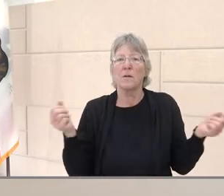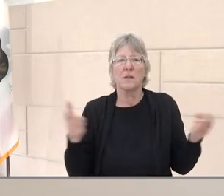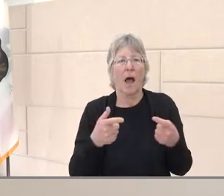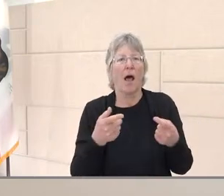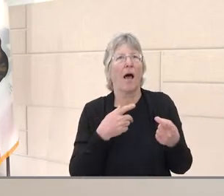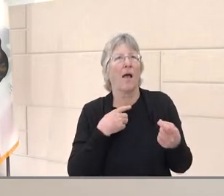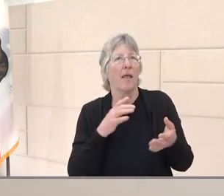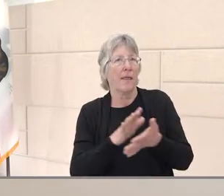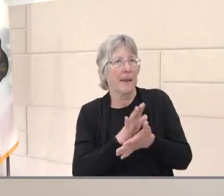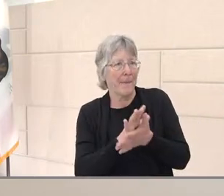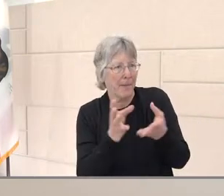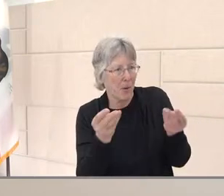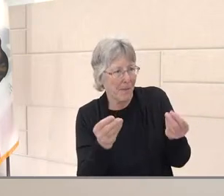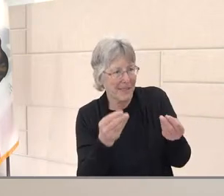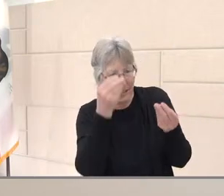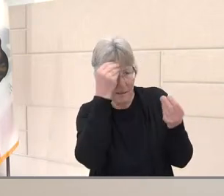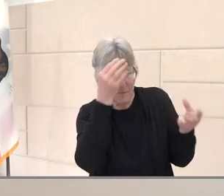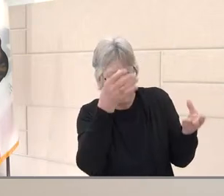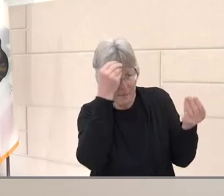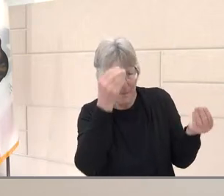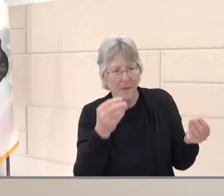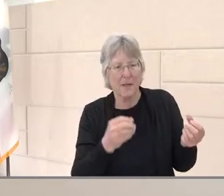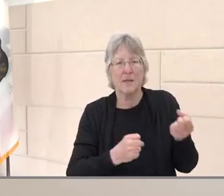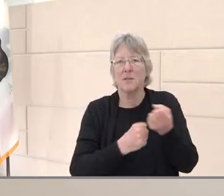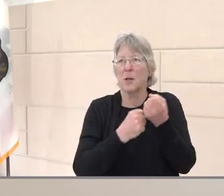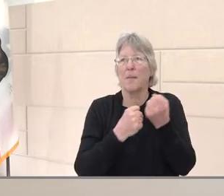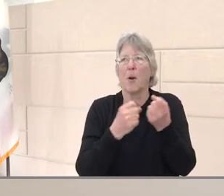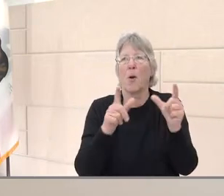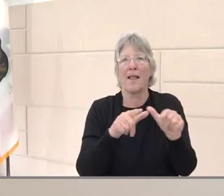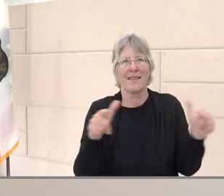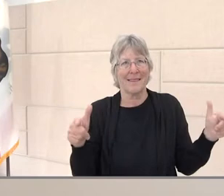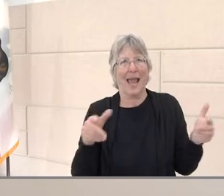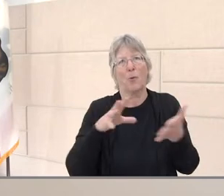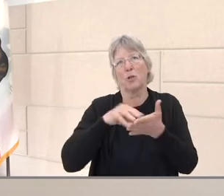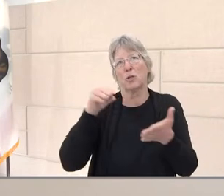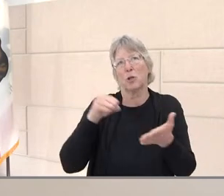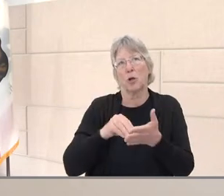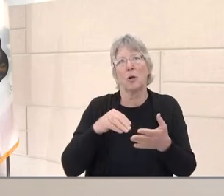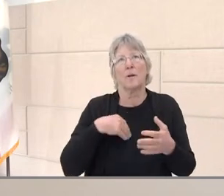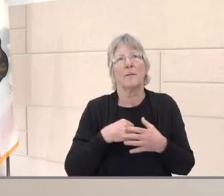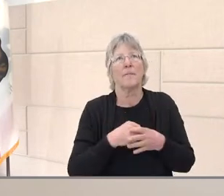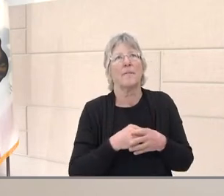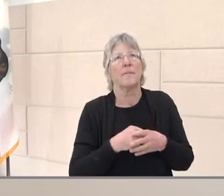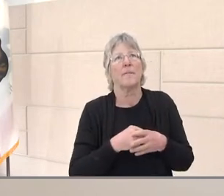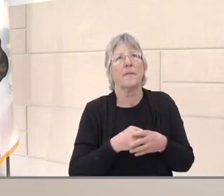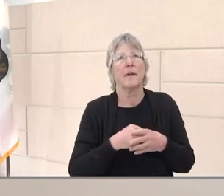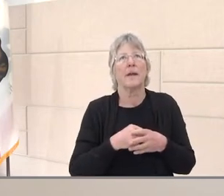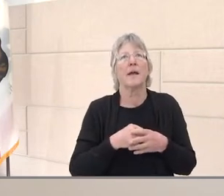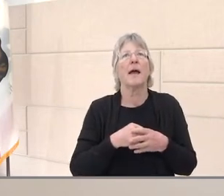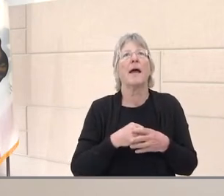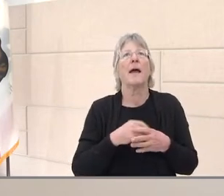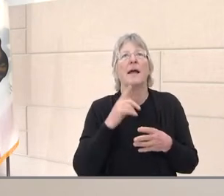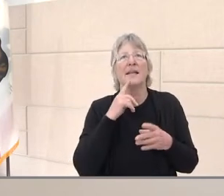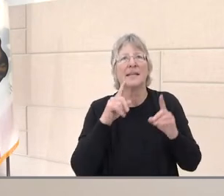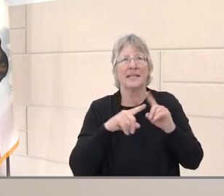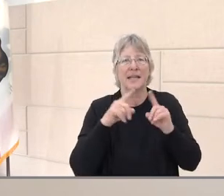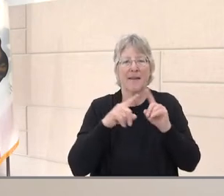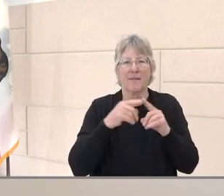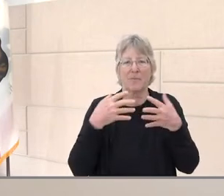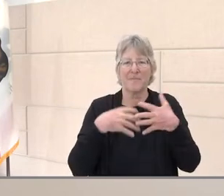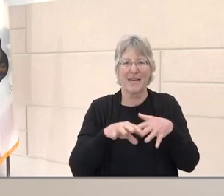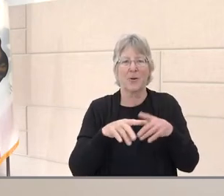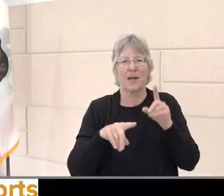បានសម្ភារៈរបស់យើងដើម្បីគ្រប់គ្រងទៅលើសិស្សណាដែលកំពុងតែរៀនភាសាអង់គ្លេស